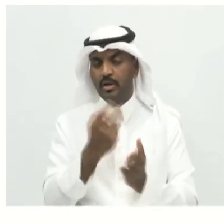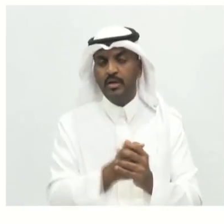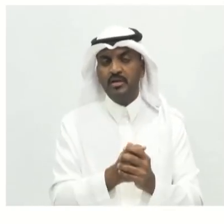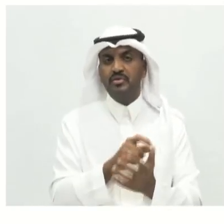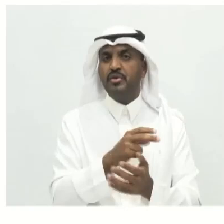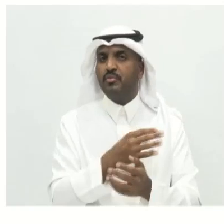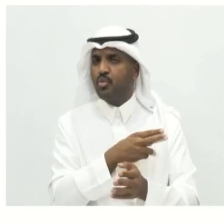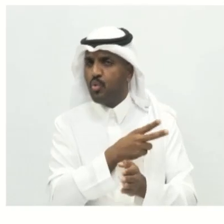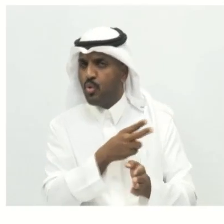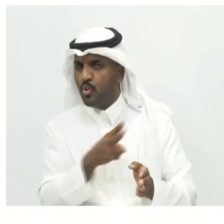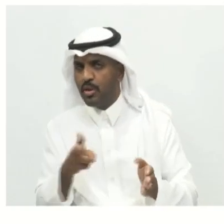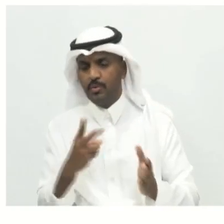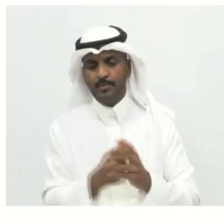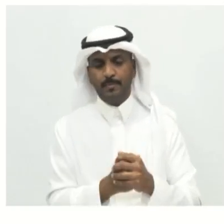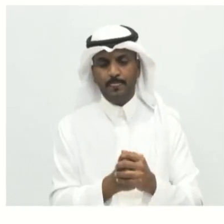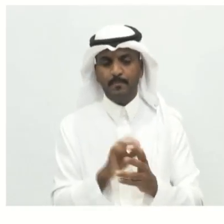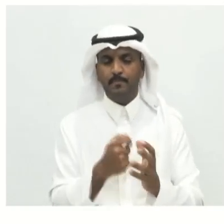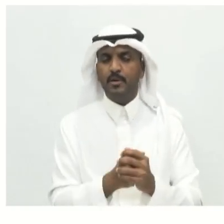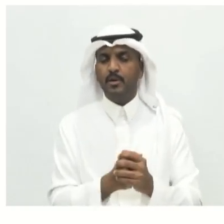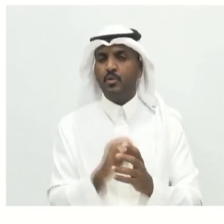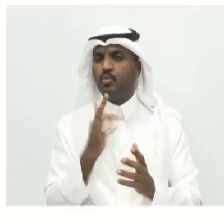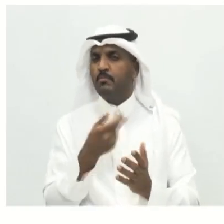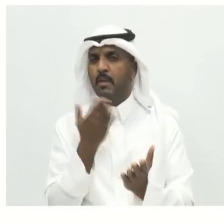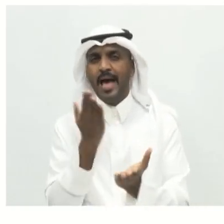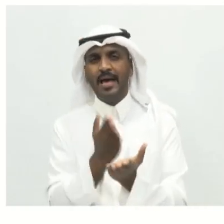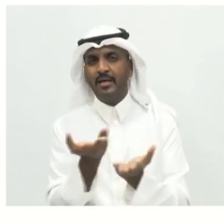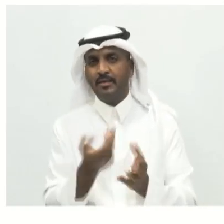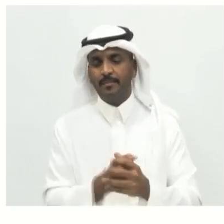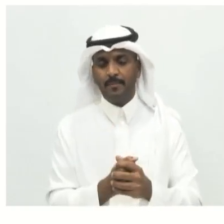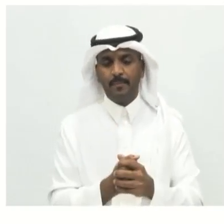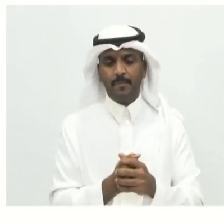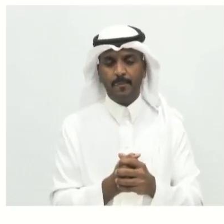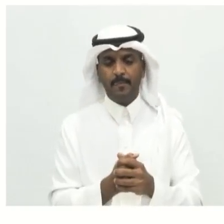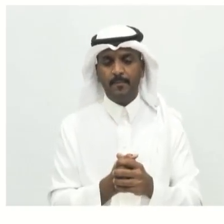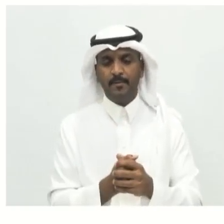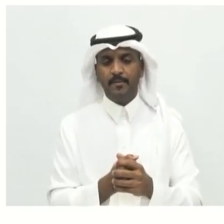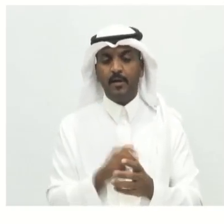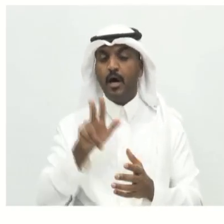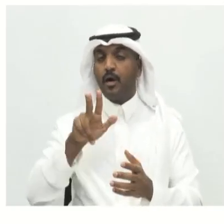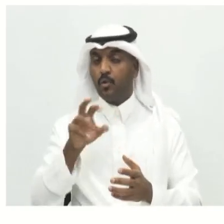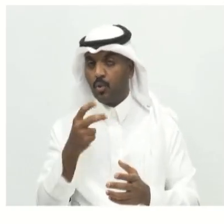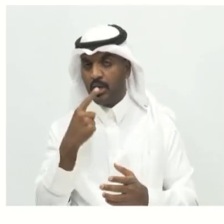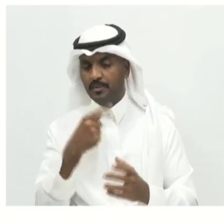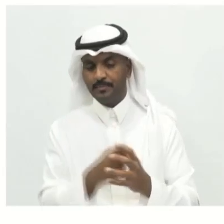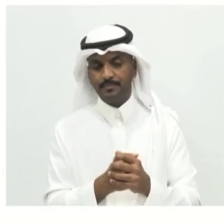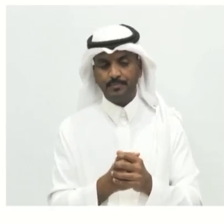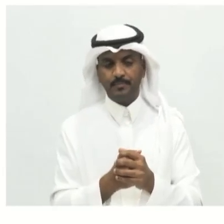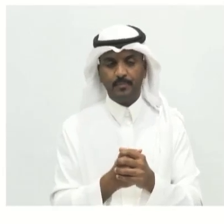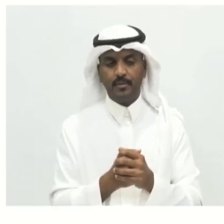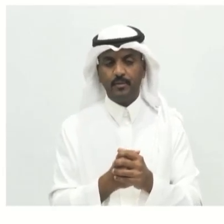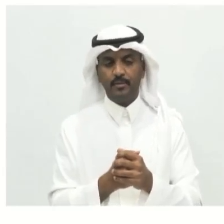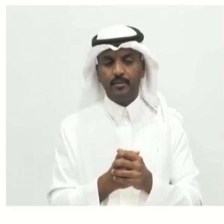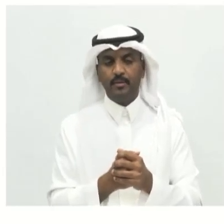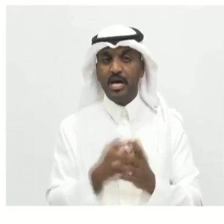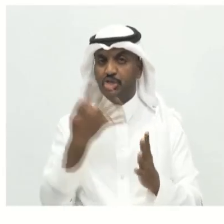يا ابنائي طيب ما حقيقه الرؤيا ما حقيقه الرقيه الشرعيه ما حقيقه الرقيه